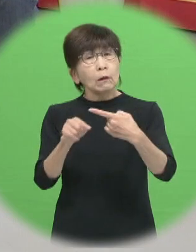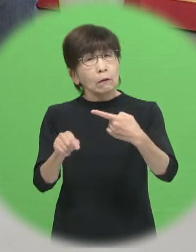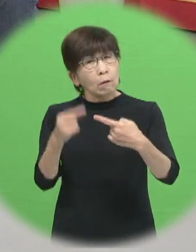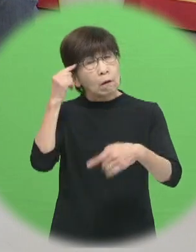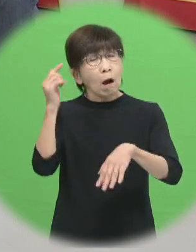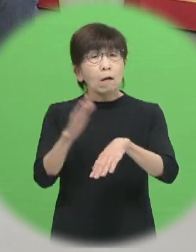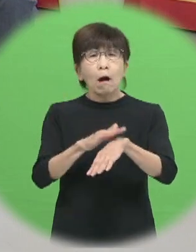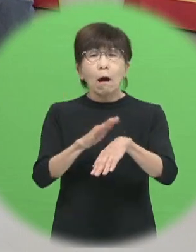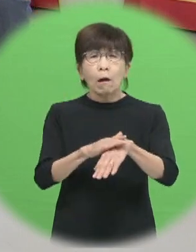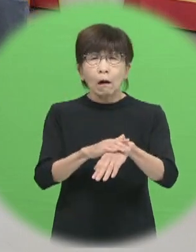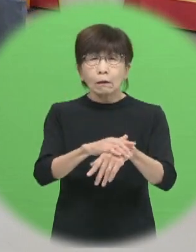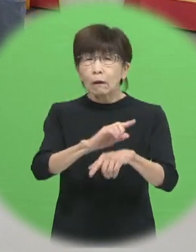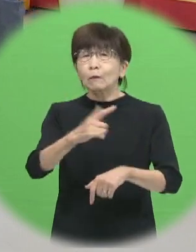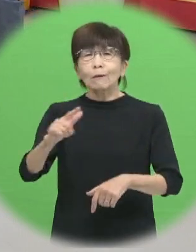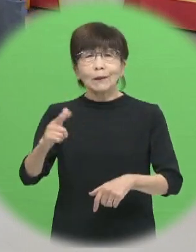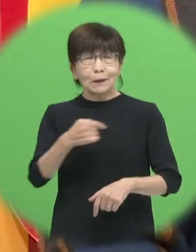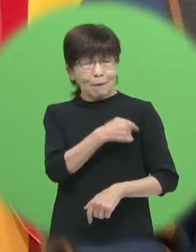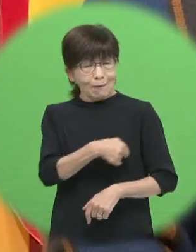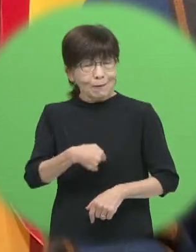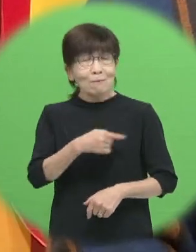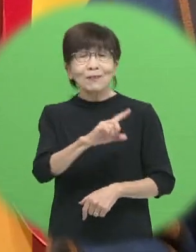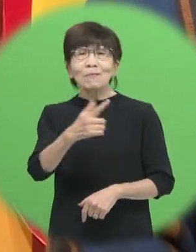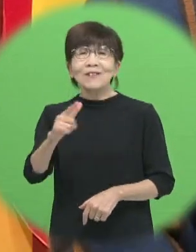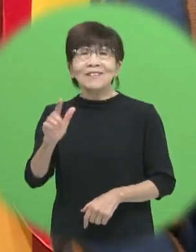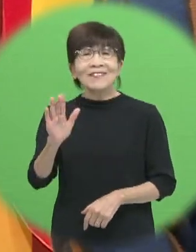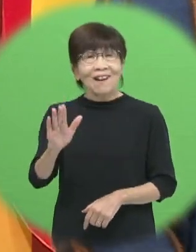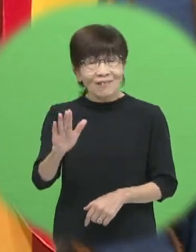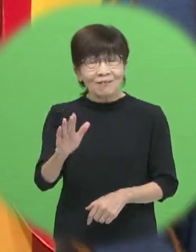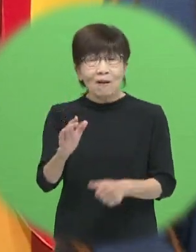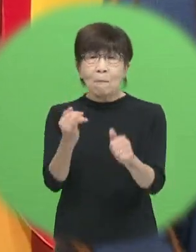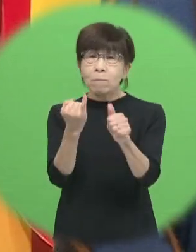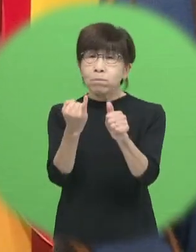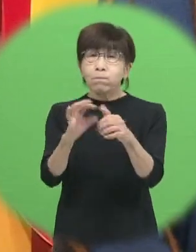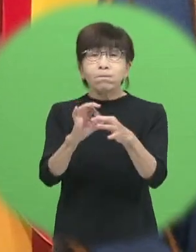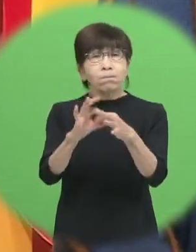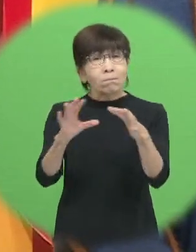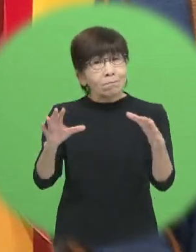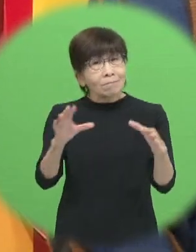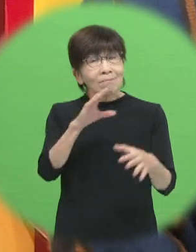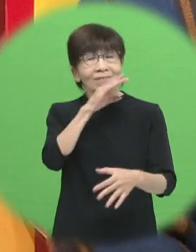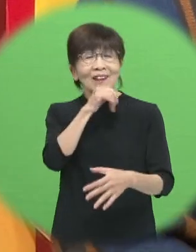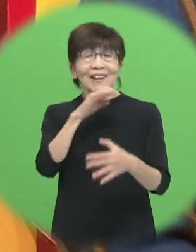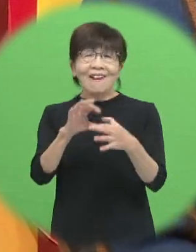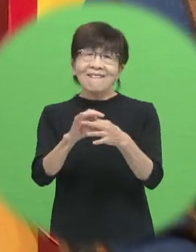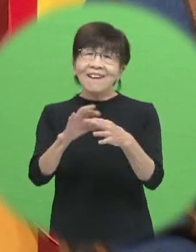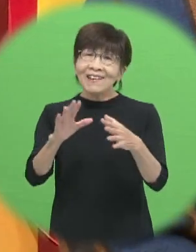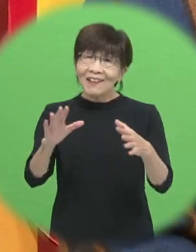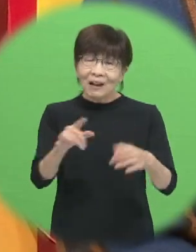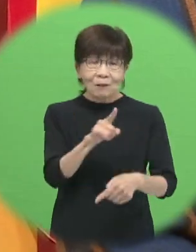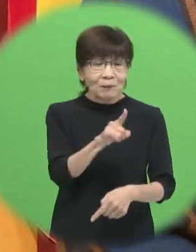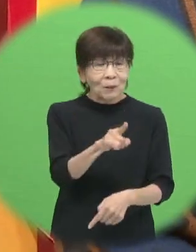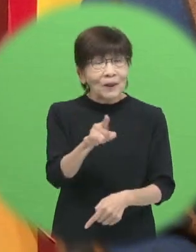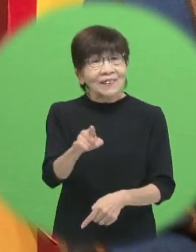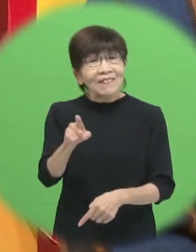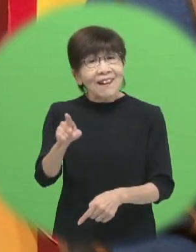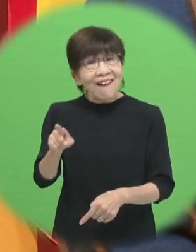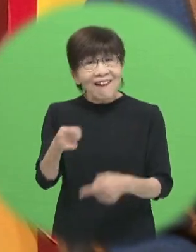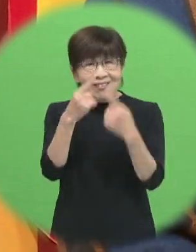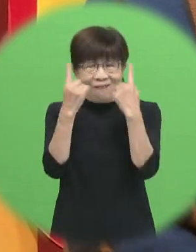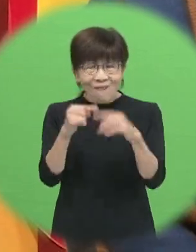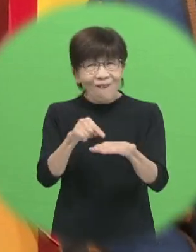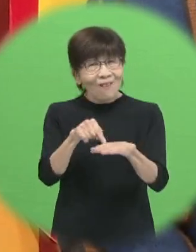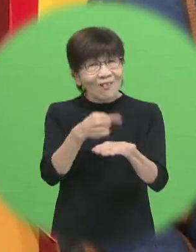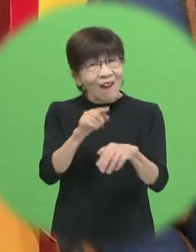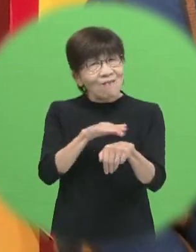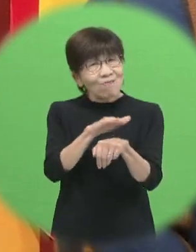違いますし、思いもそれぞれあるので、まあ、性別問わず年齢問わず、一人一人の個性を大事